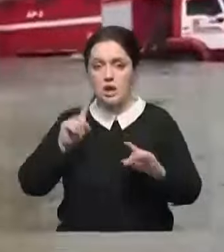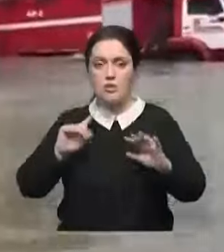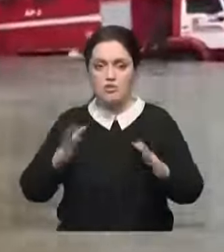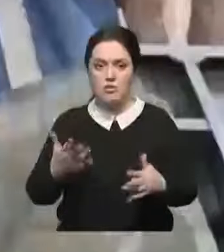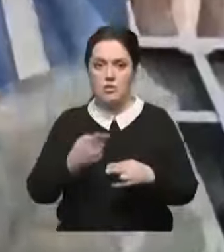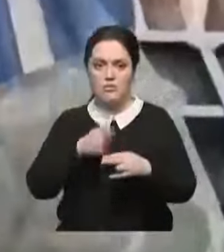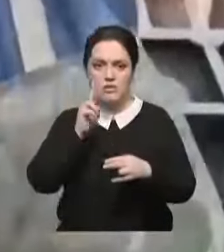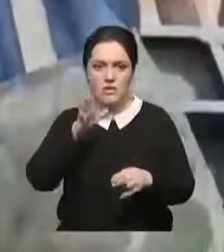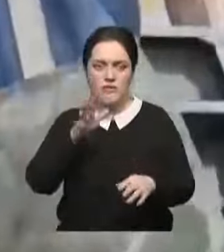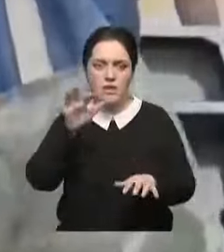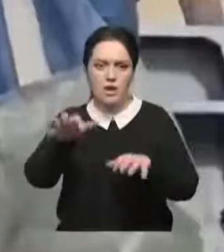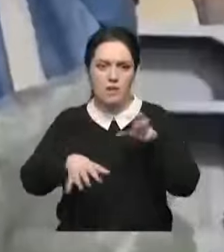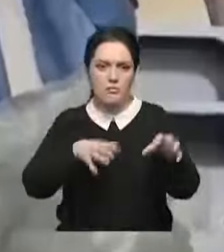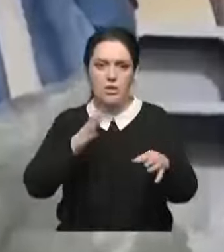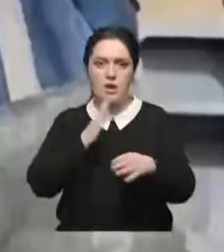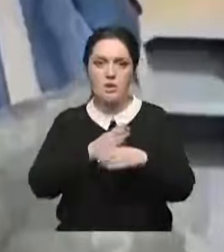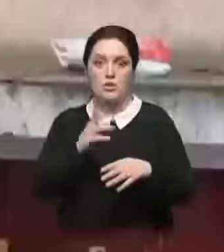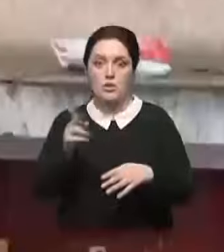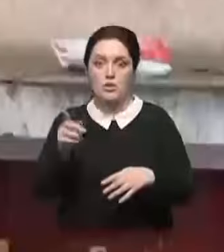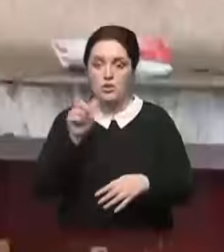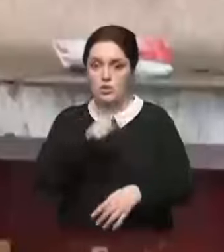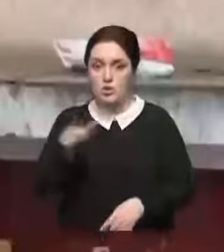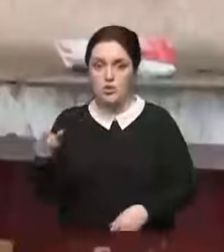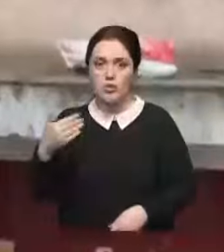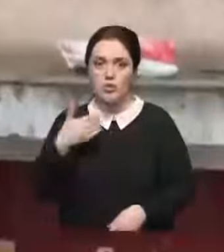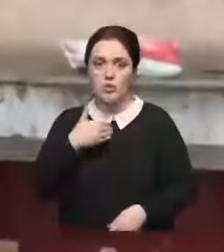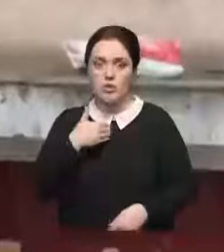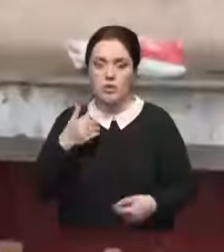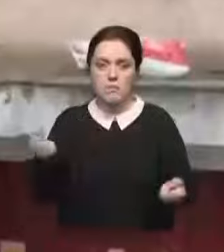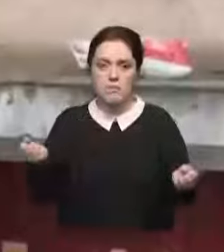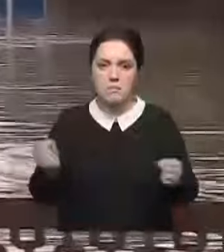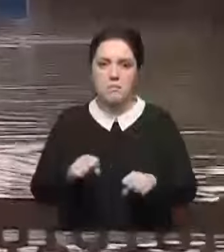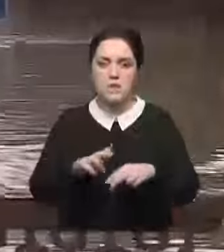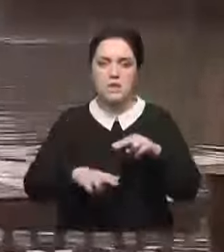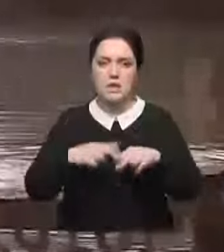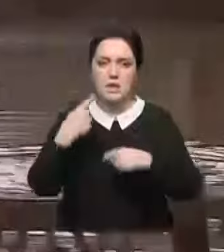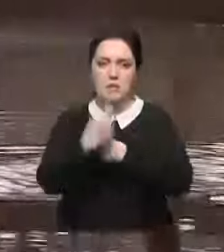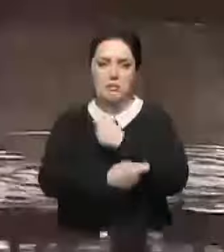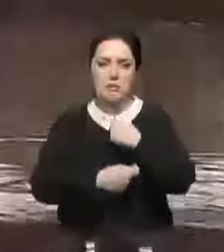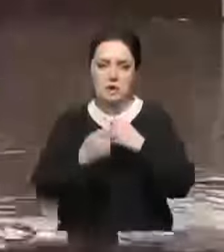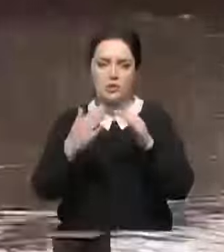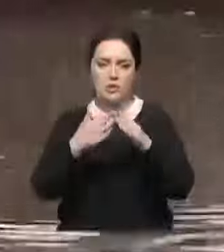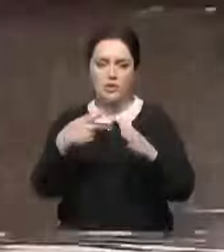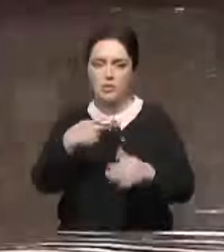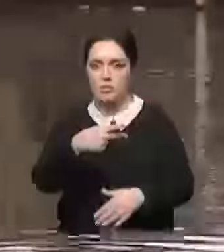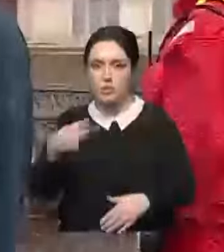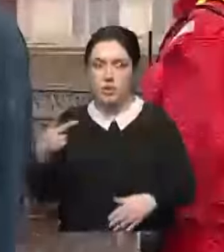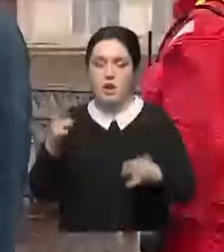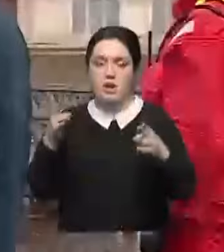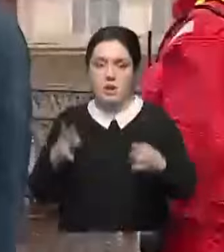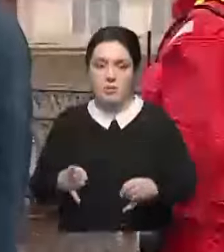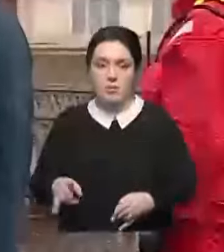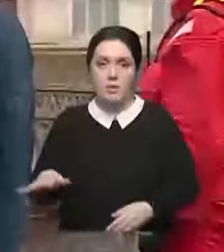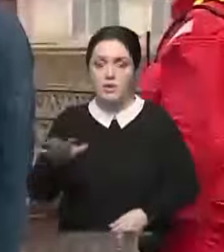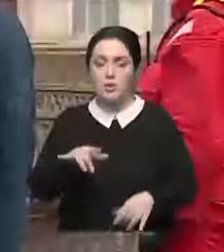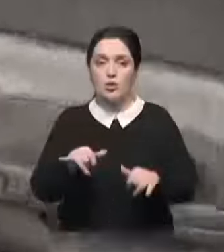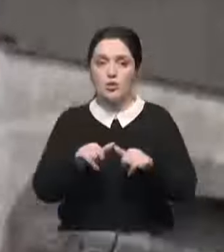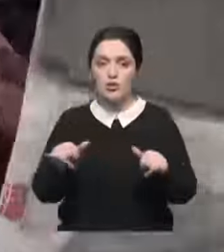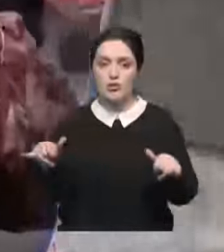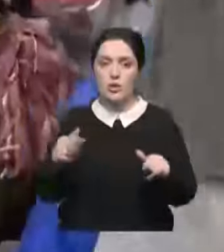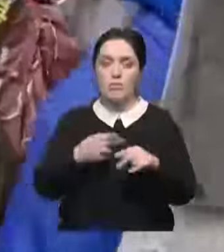мародерства. Ранее задержали местного жителя, который пытался вывести строительные материалы из подтопленного коттеджа. На пострадавших территориях увеличено